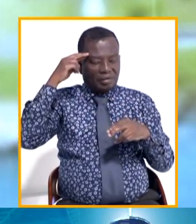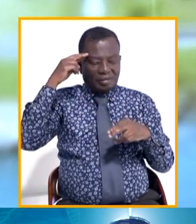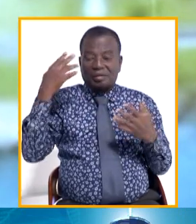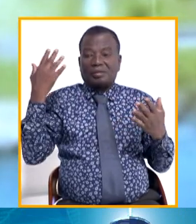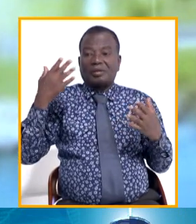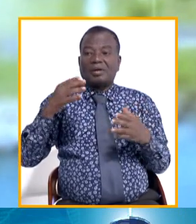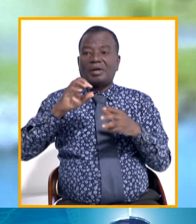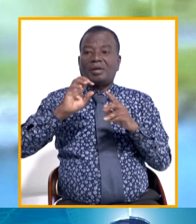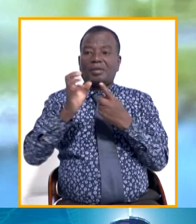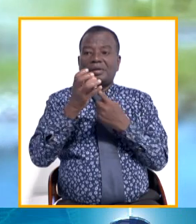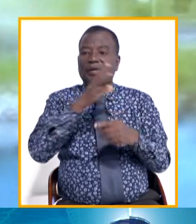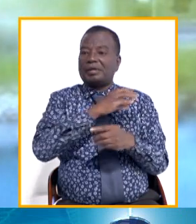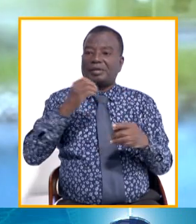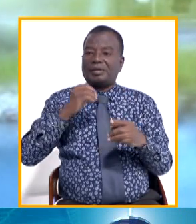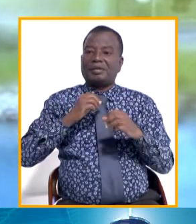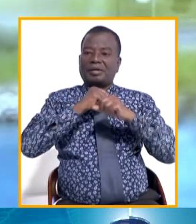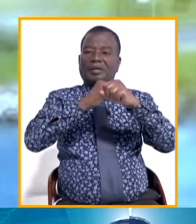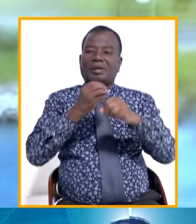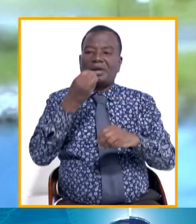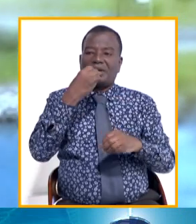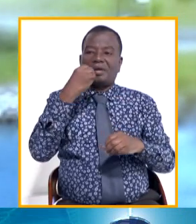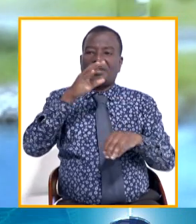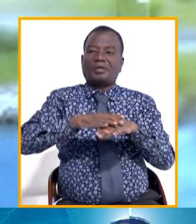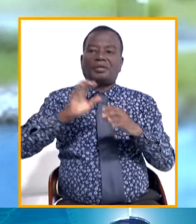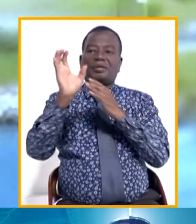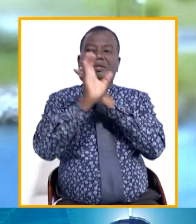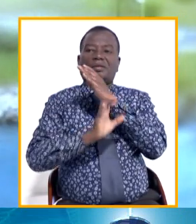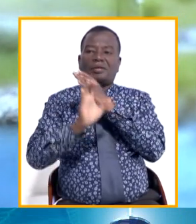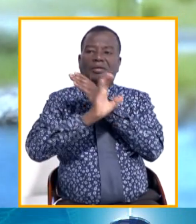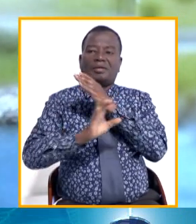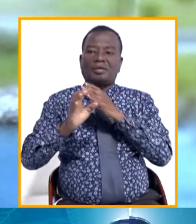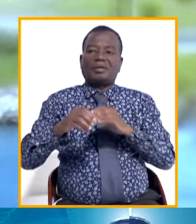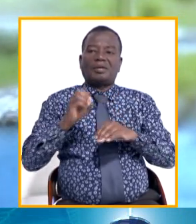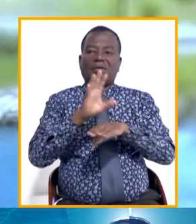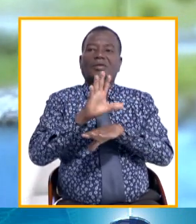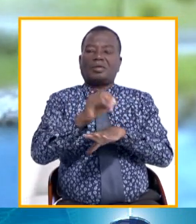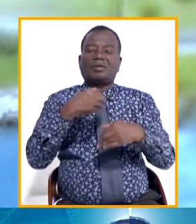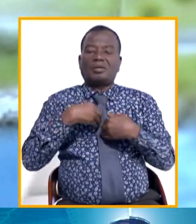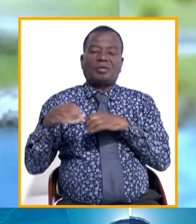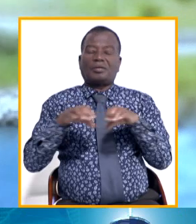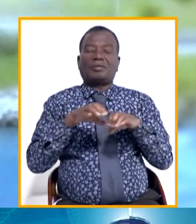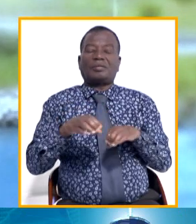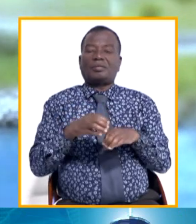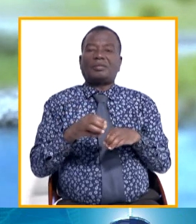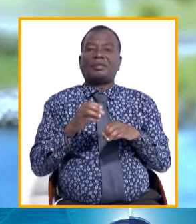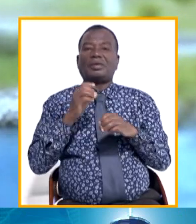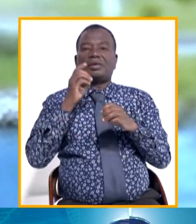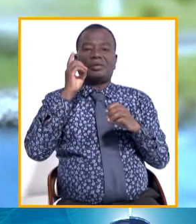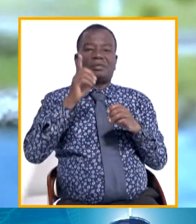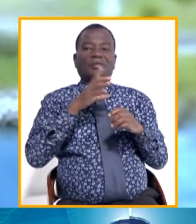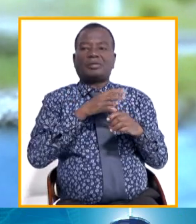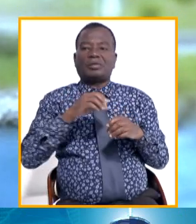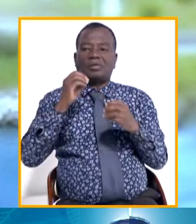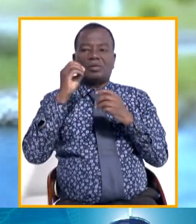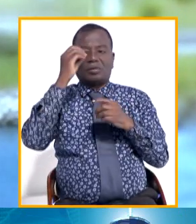résilience en matière de nutrition et de sécurité alimentaire sur le continent. Des recommandations ont été faites. La déclaration